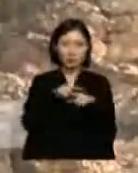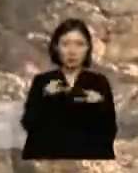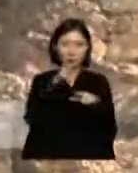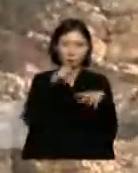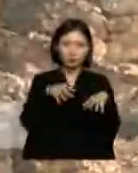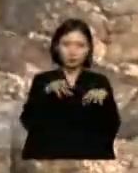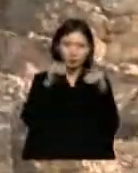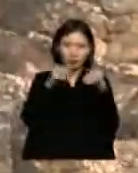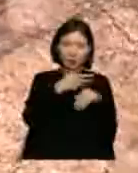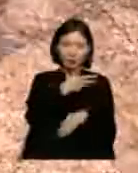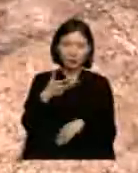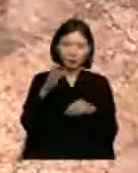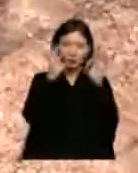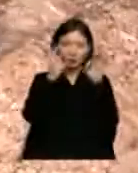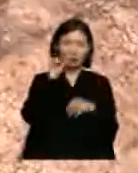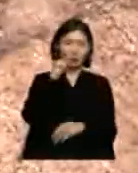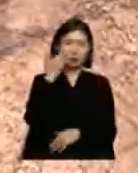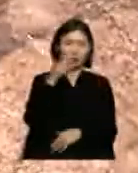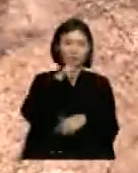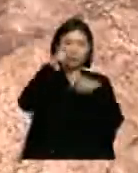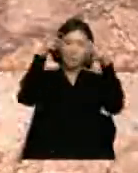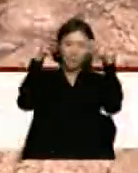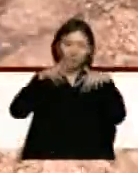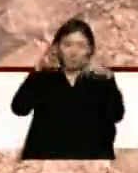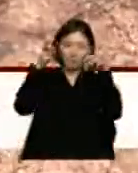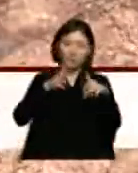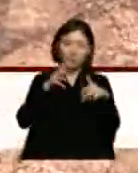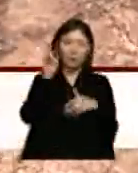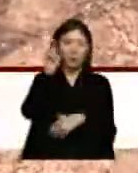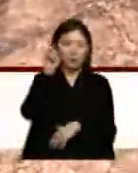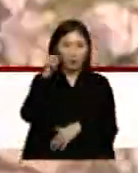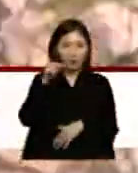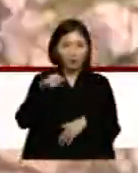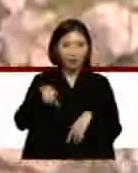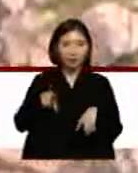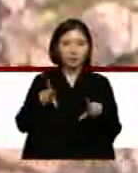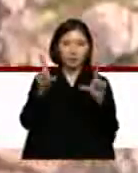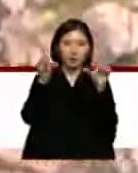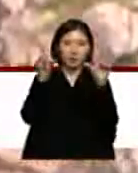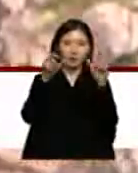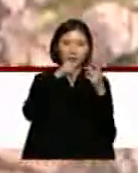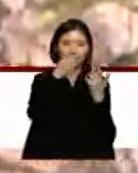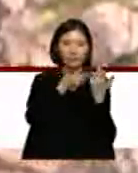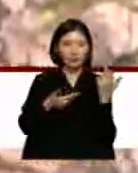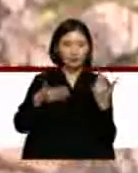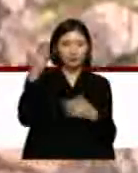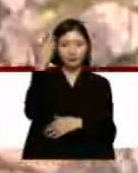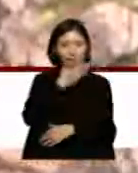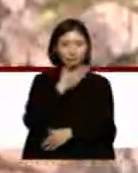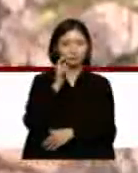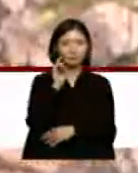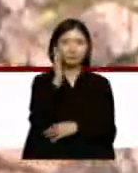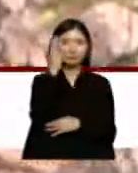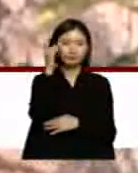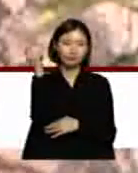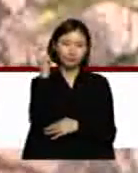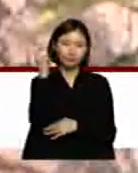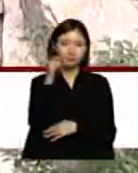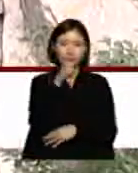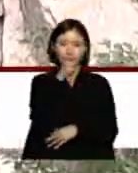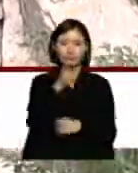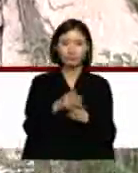물을 잘 볼 수가 없지만 장마철이나 비가 온 다음 날이면 계곡은 어김없이 맑고 아름다운 물소리를 내며